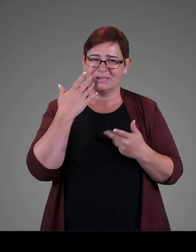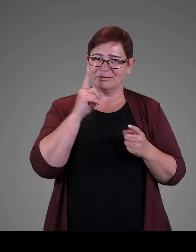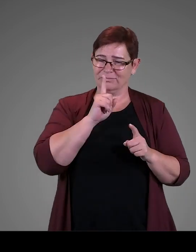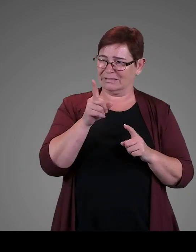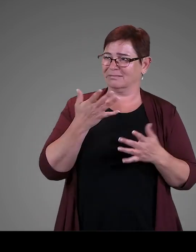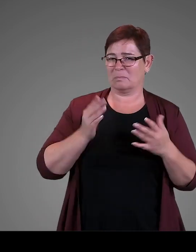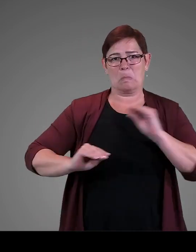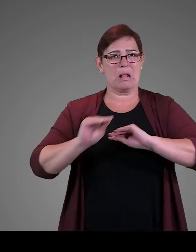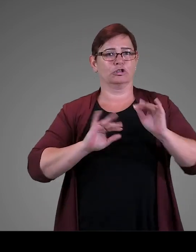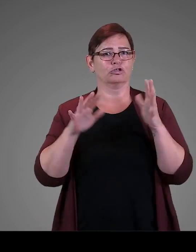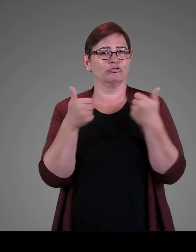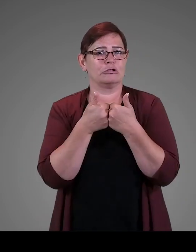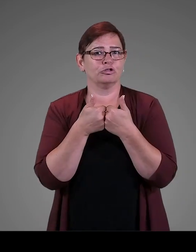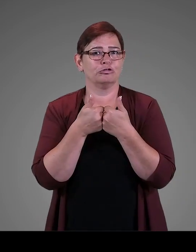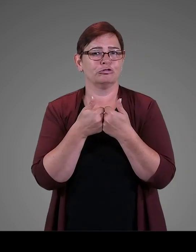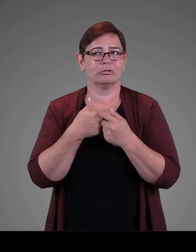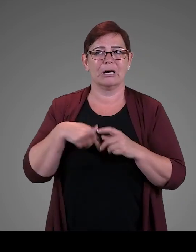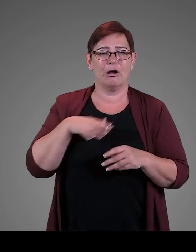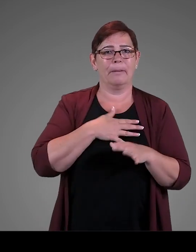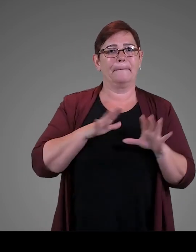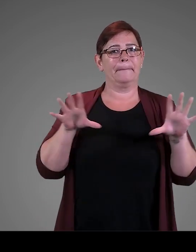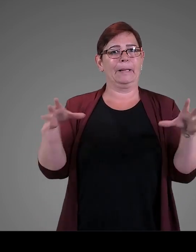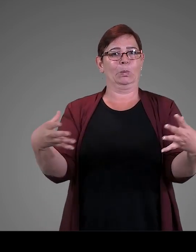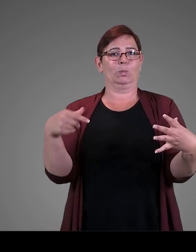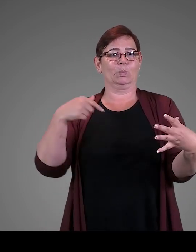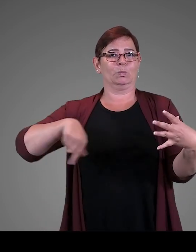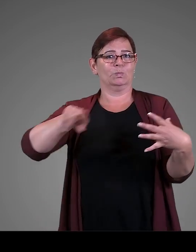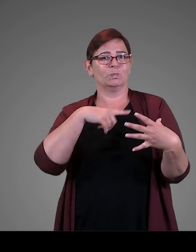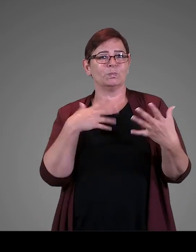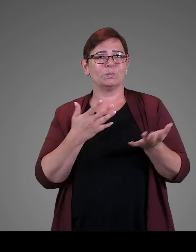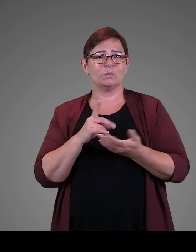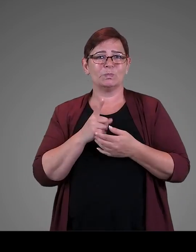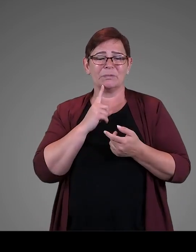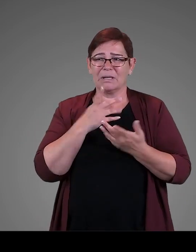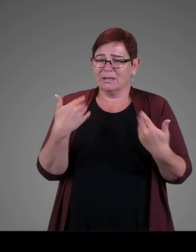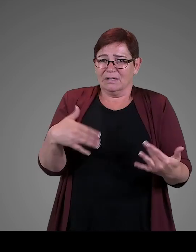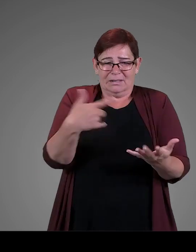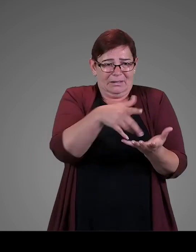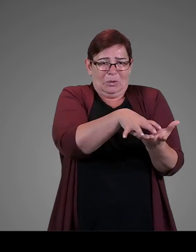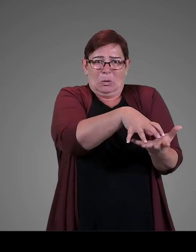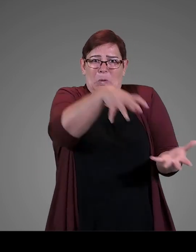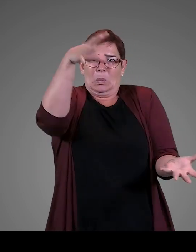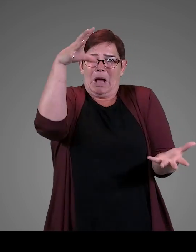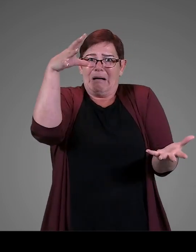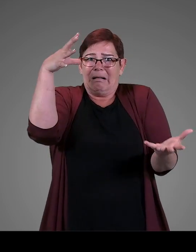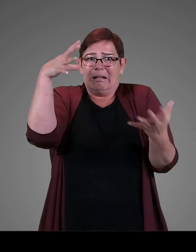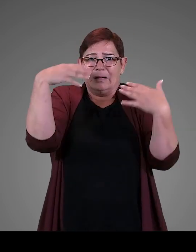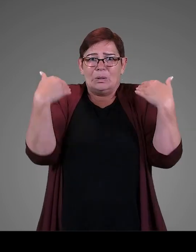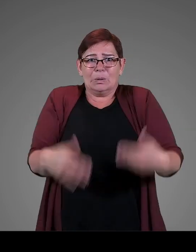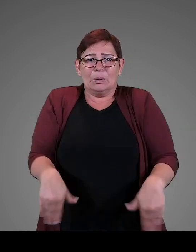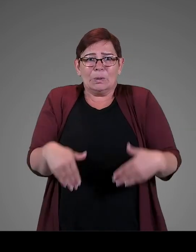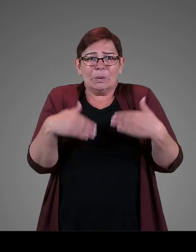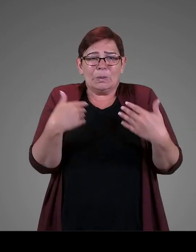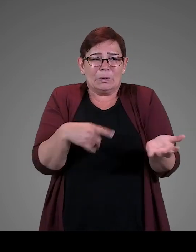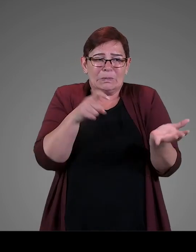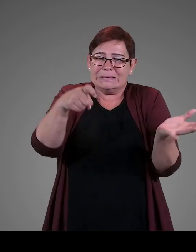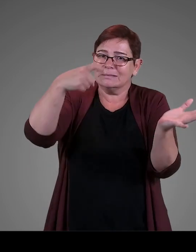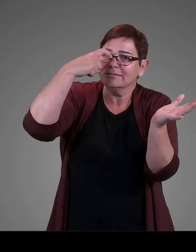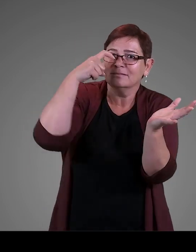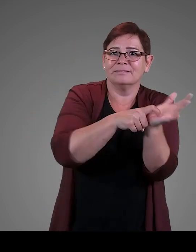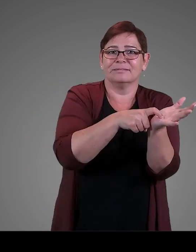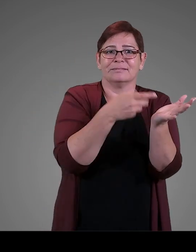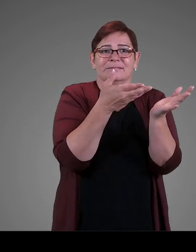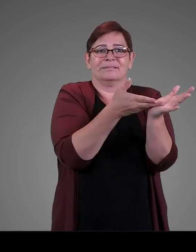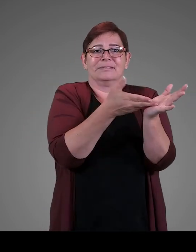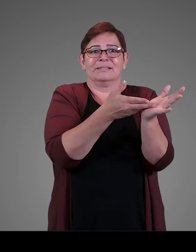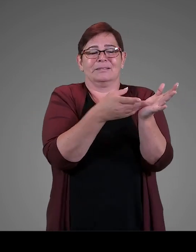dans notre milieu, mais c'est aussi une énorme richesse, je pense qu'il faut reconnaître, qu'on laisse la place à toutes sortes de perspectives de c'est quoi un